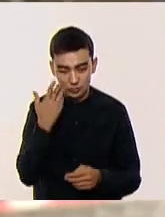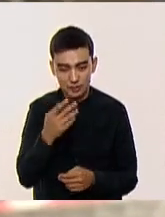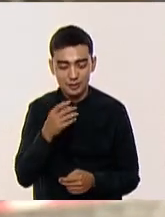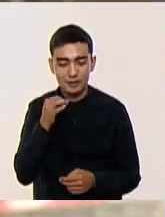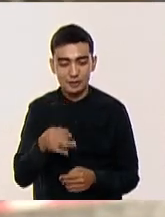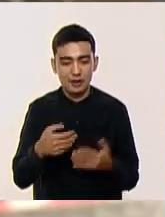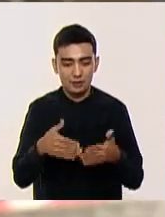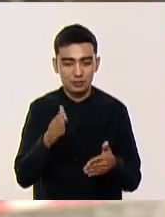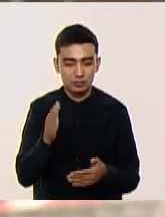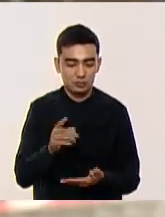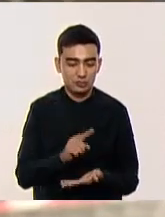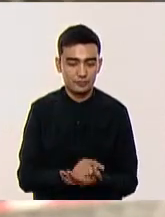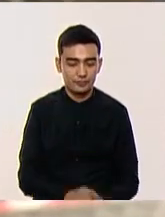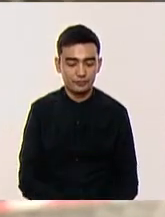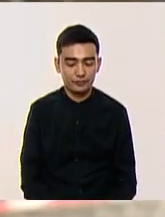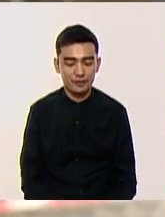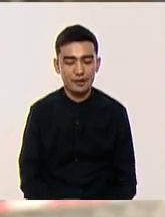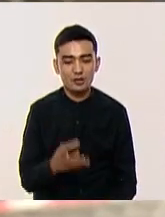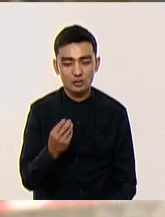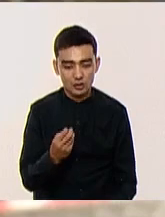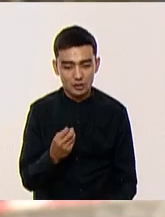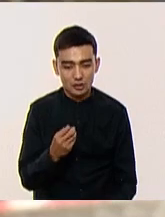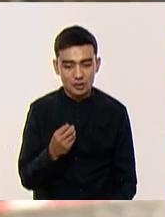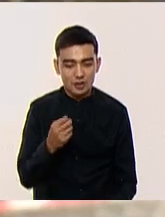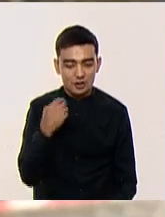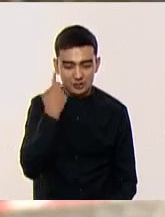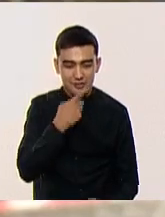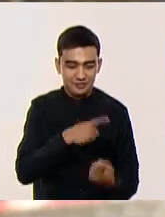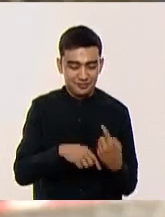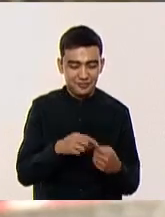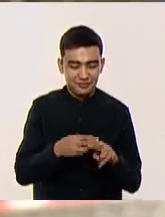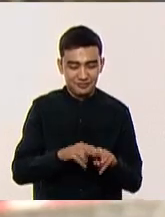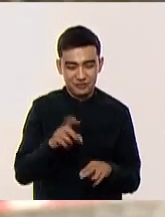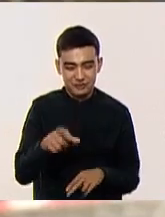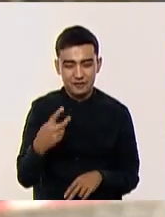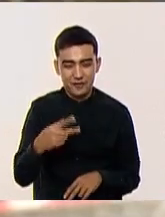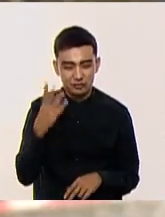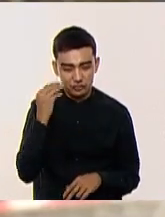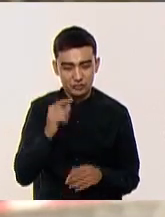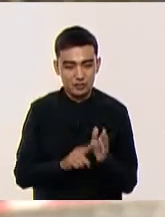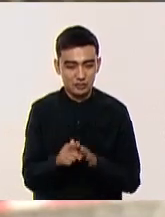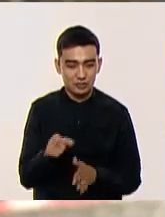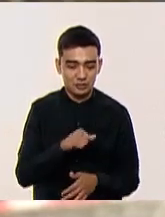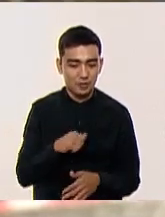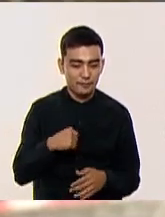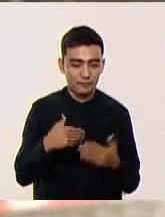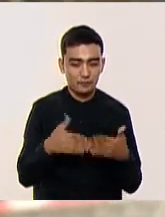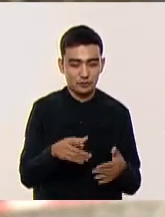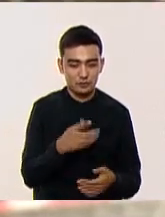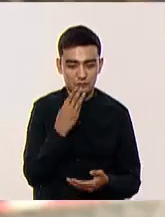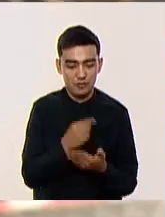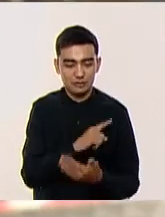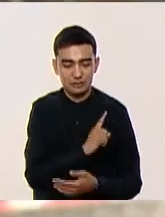аяқталып, жұмысқа қосылатын болады. Сонымен қатар жеке кәсіпкер 20-ші шілдеден бастап өзінің жаңа, яғни күш